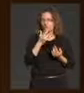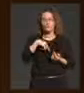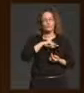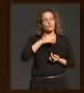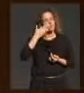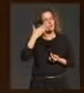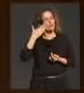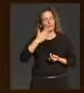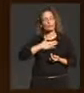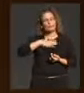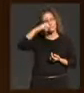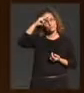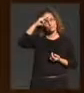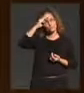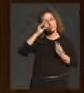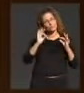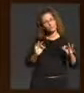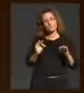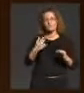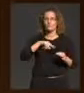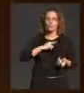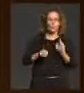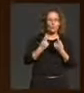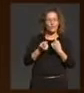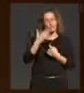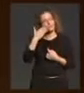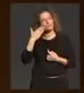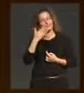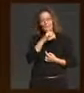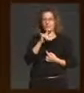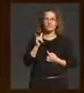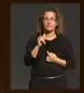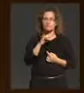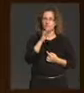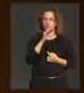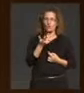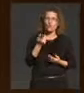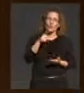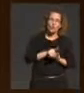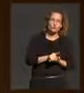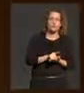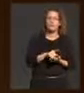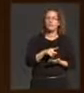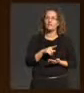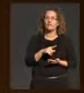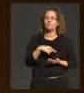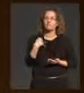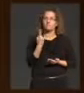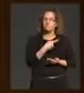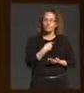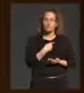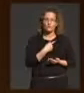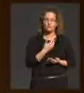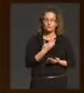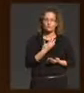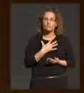Urte zoro bat, taldea eta zaleak bat eginez final bi jokatzeko. UEFA Europako Lig eta